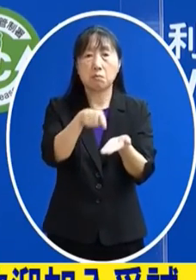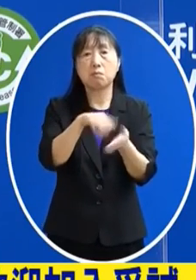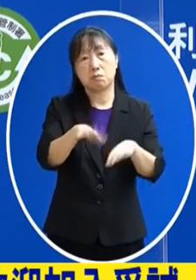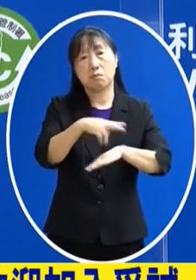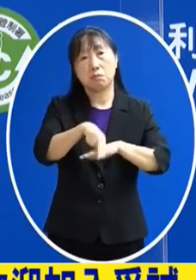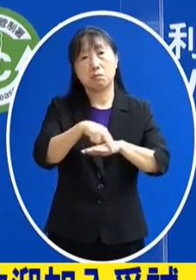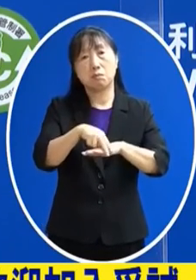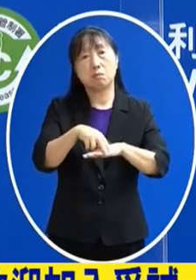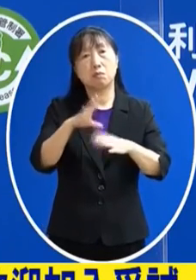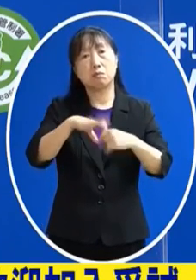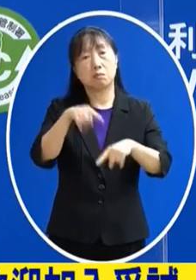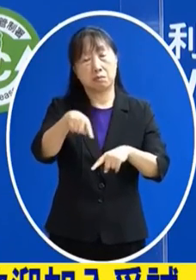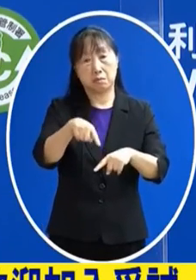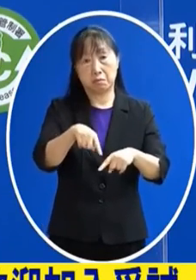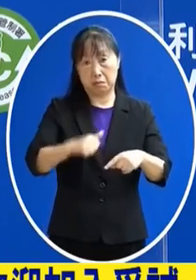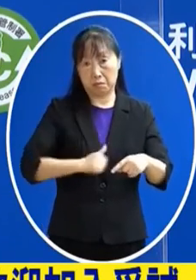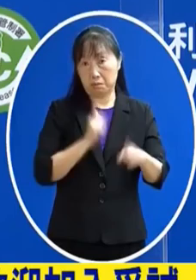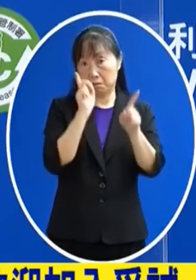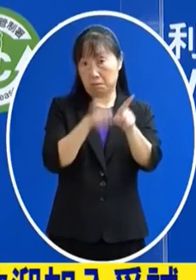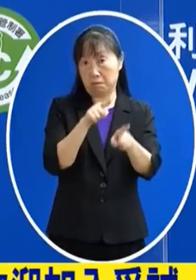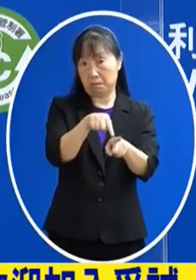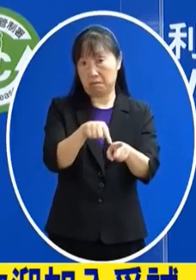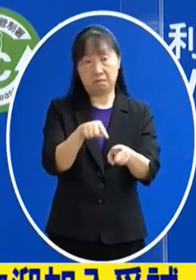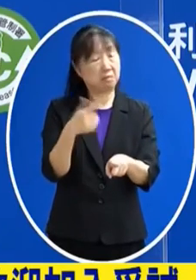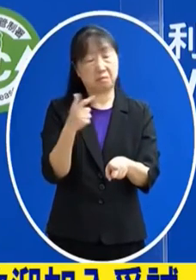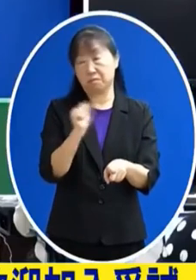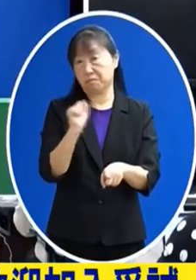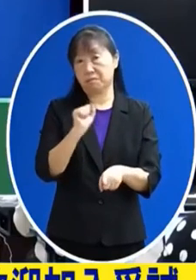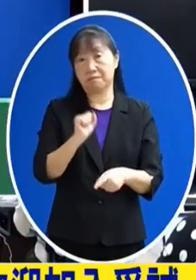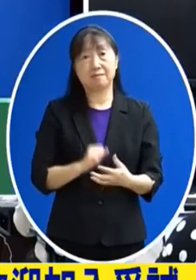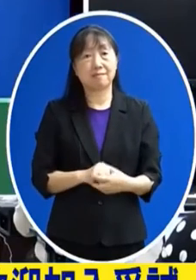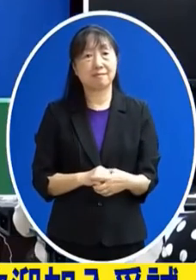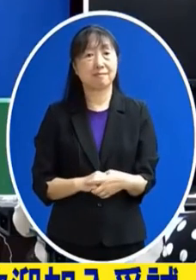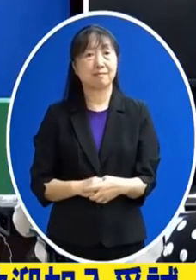不宜拿来做实体的运用。